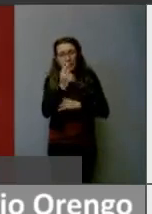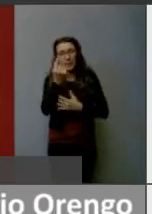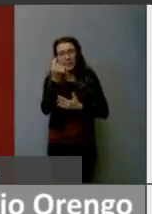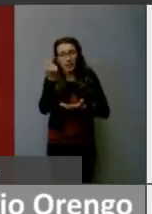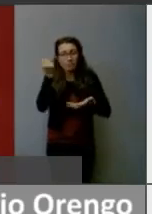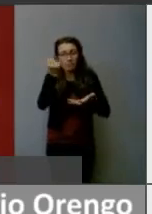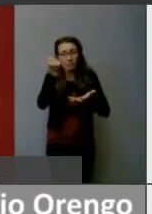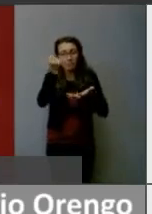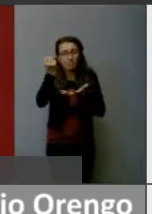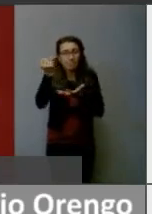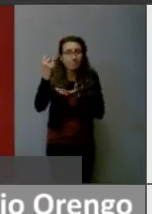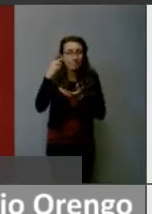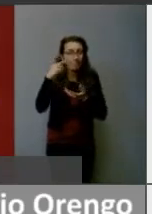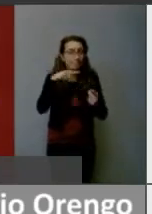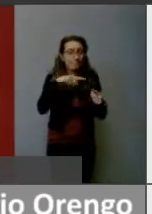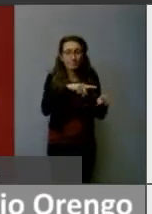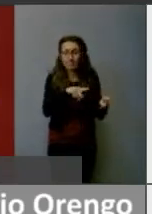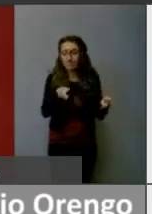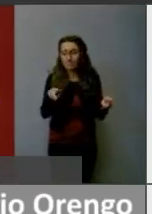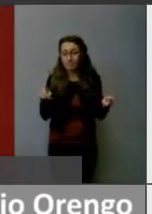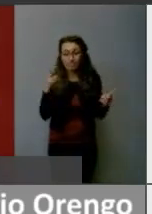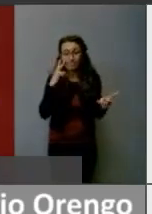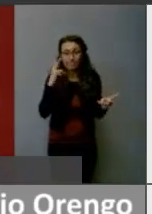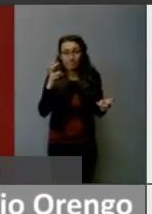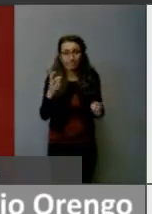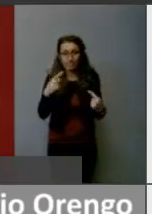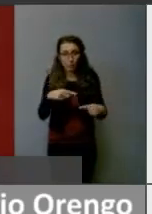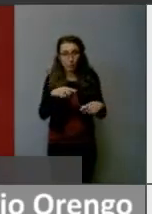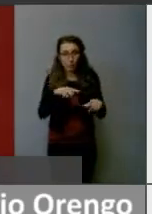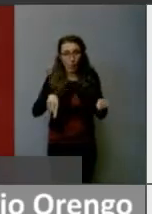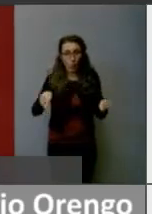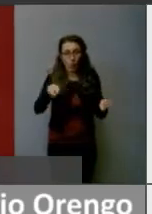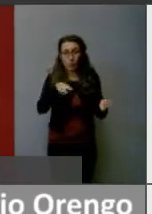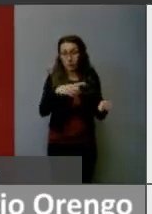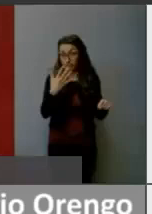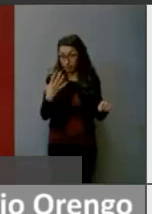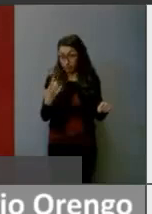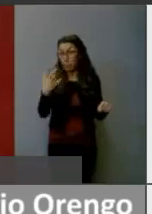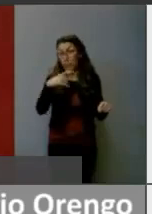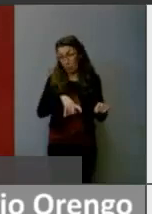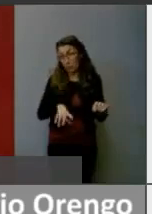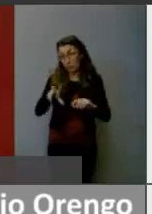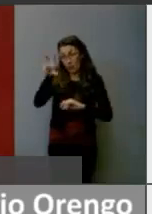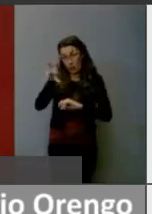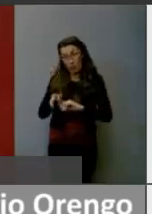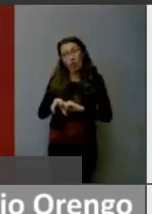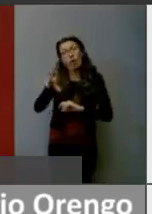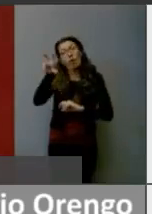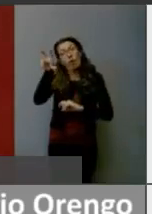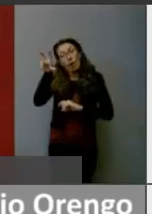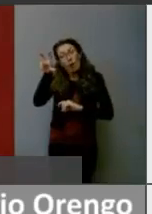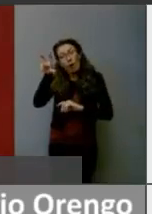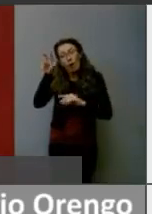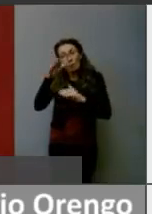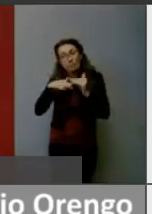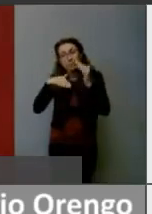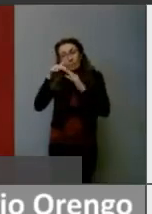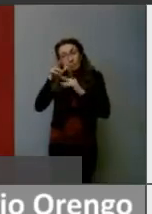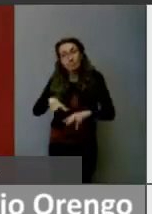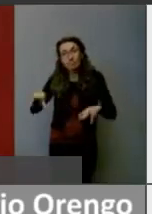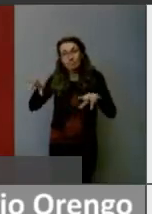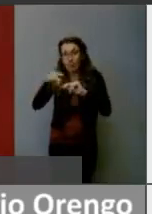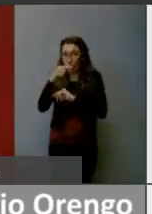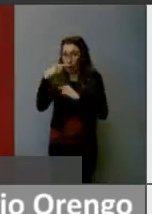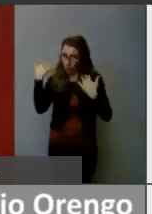finanziamento affinché si possa procedere comunque un'opera che ha un costo importante, ma nel contempo che garantisce